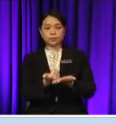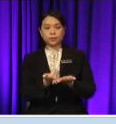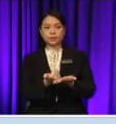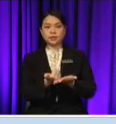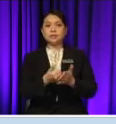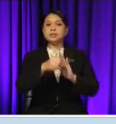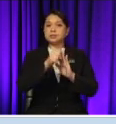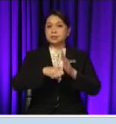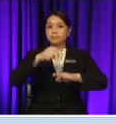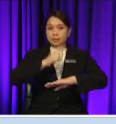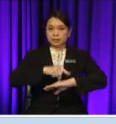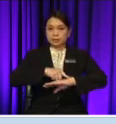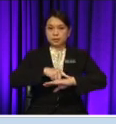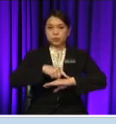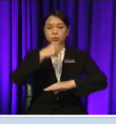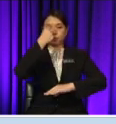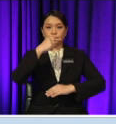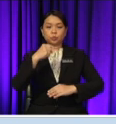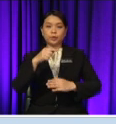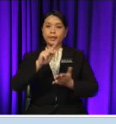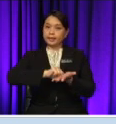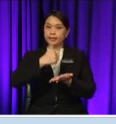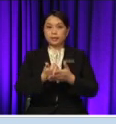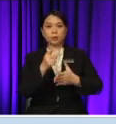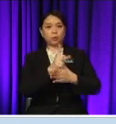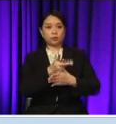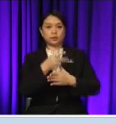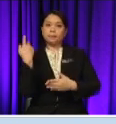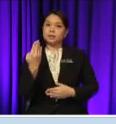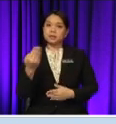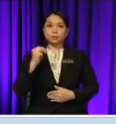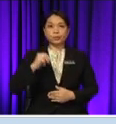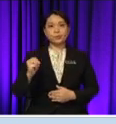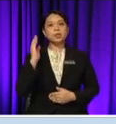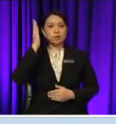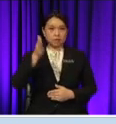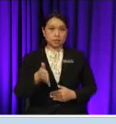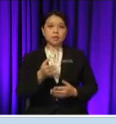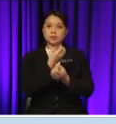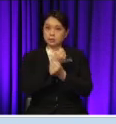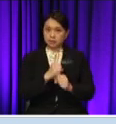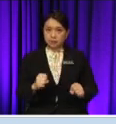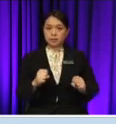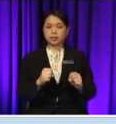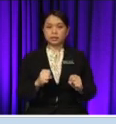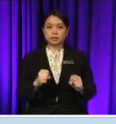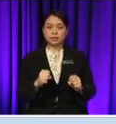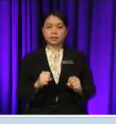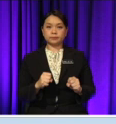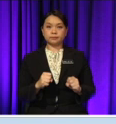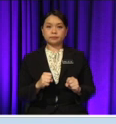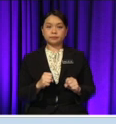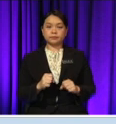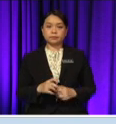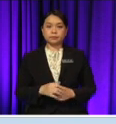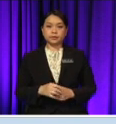yang mana biasanya murid-muridkan dalam bentuk beruangan jangan salah